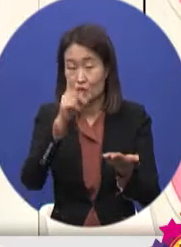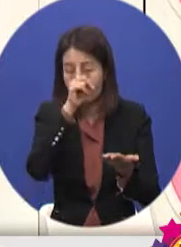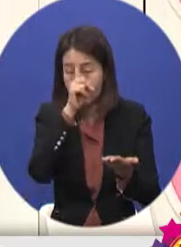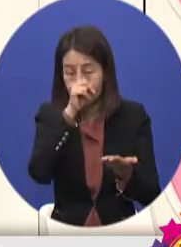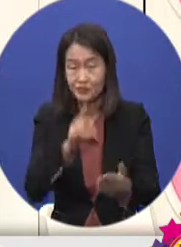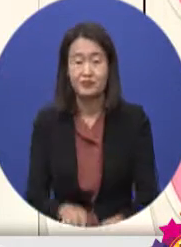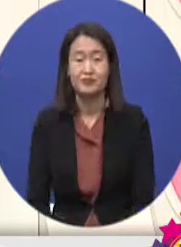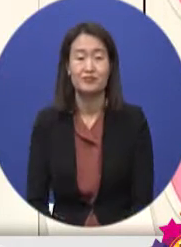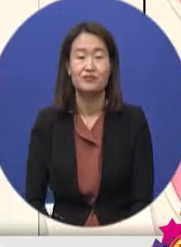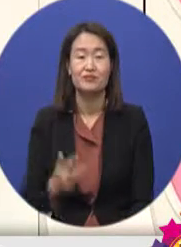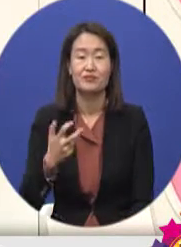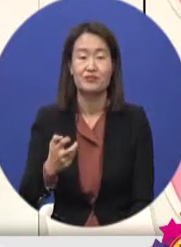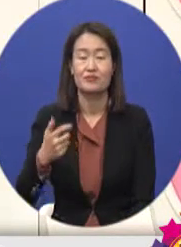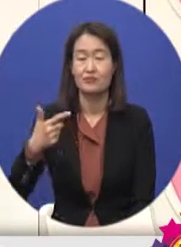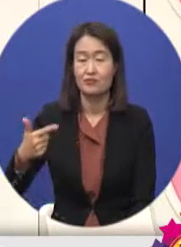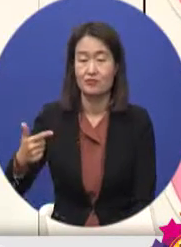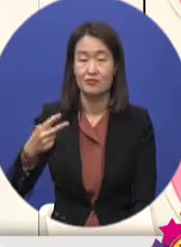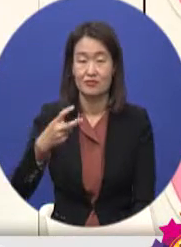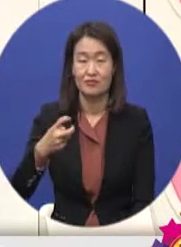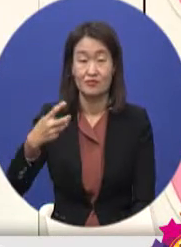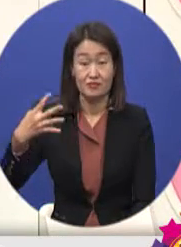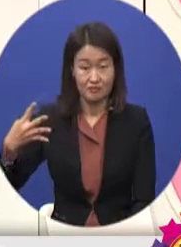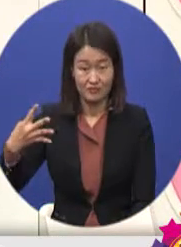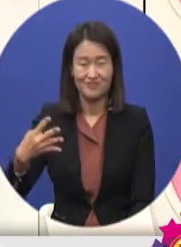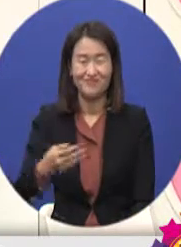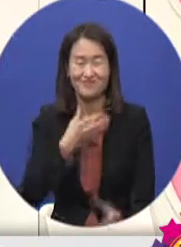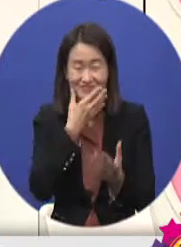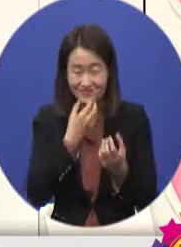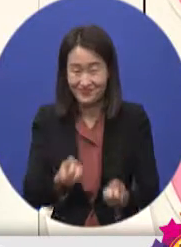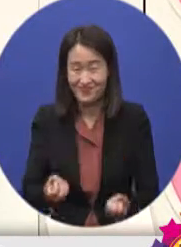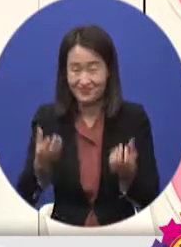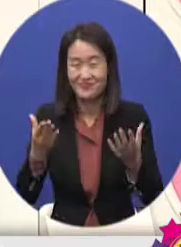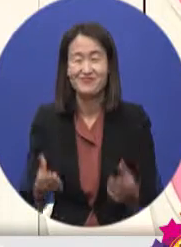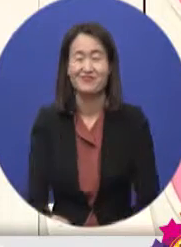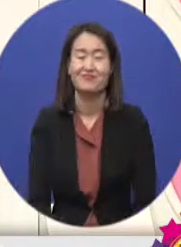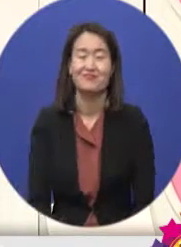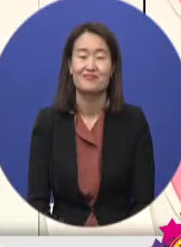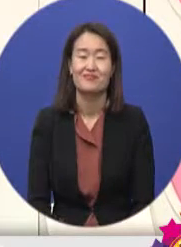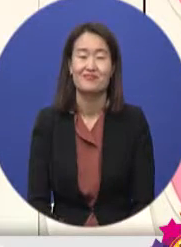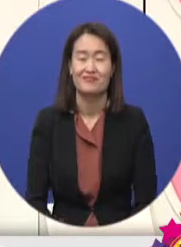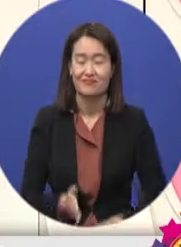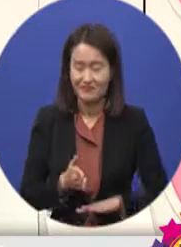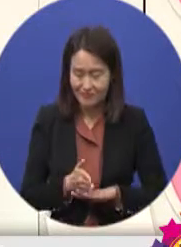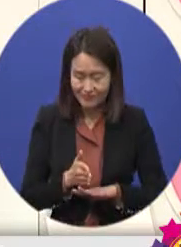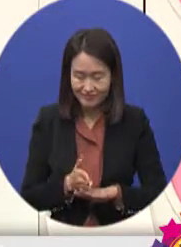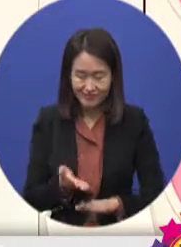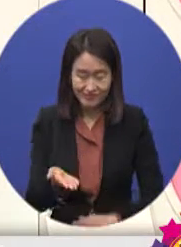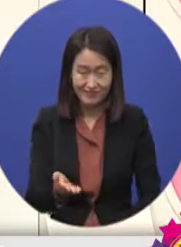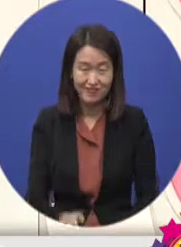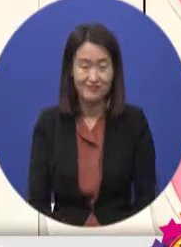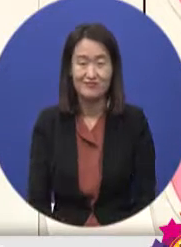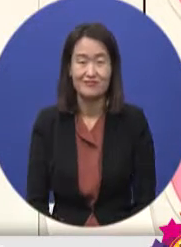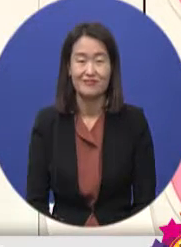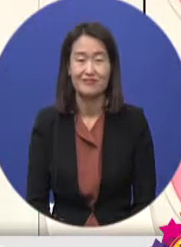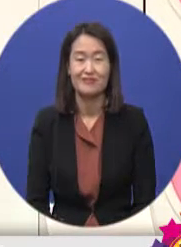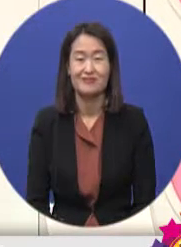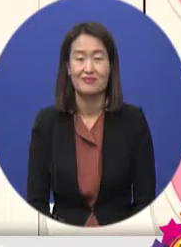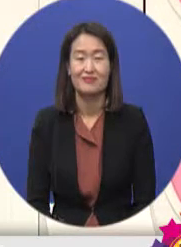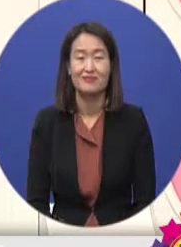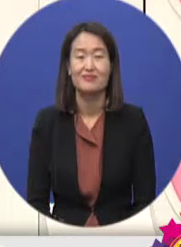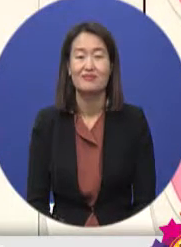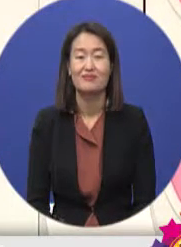010으로 시작하고 7624님 축하드립니다. 자, 감사드립니다.